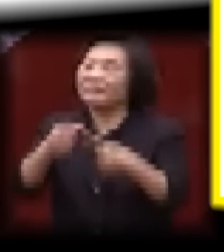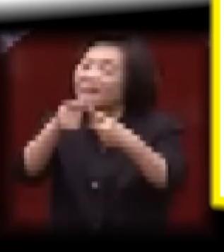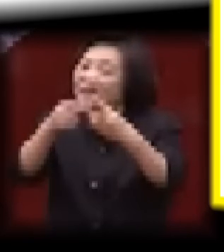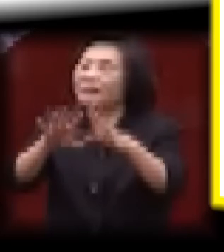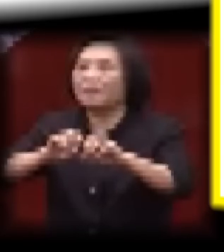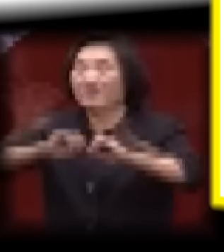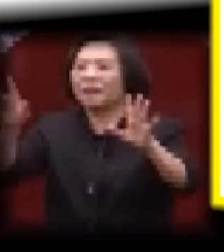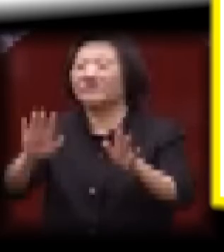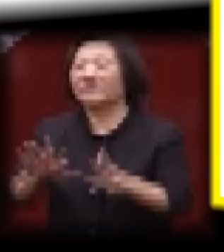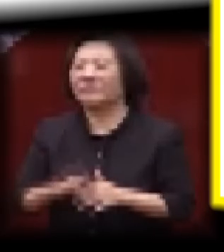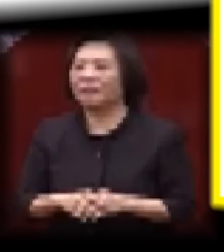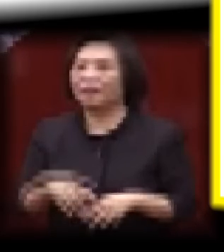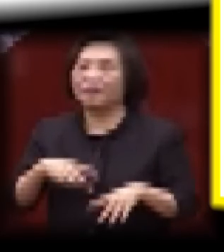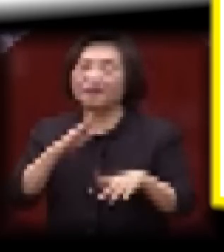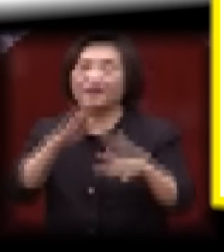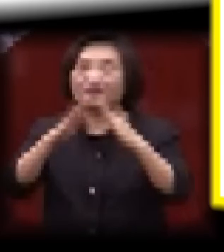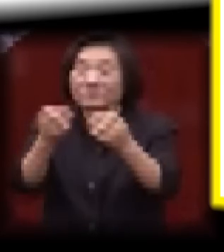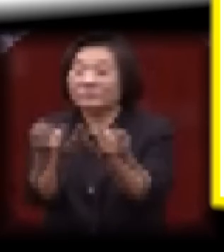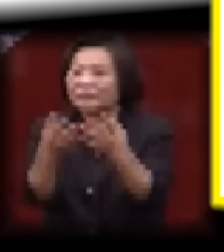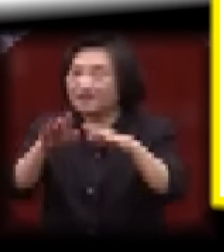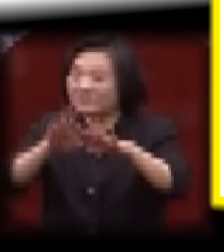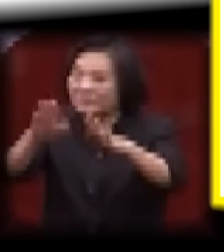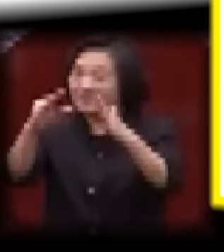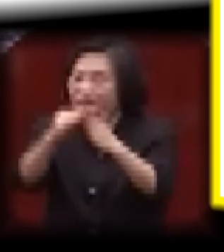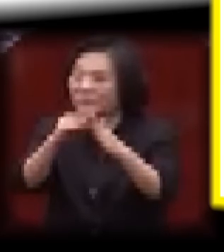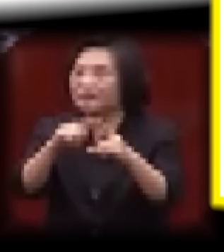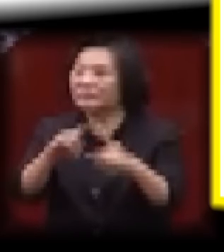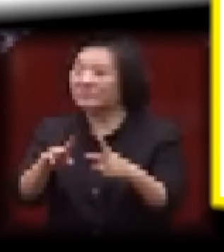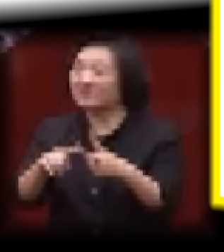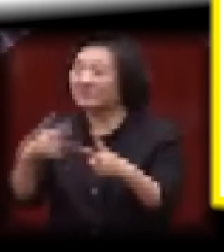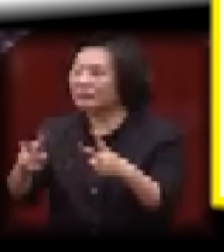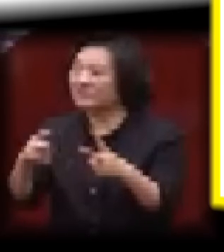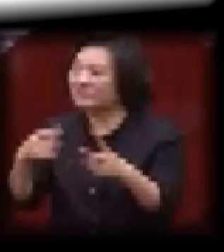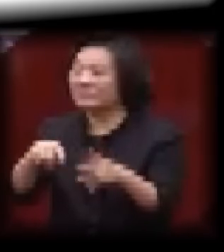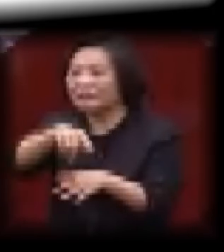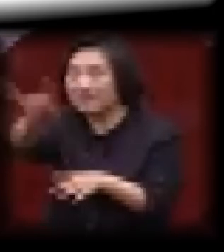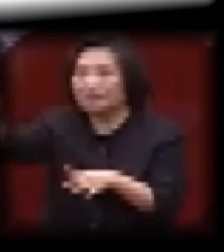报告一下都化局有关的一些重大业务，那再就请各位议员示教，好，谢谢。